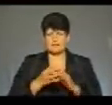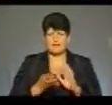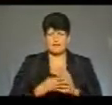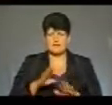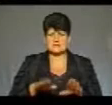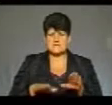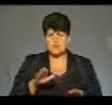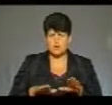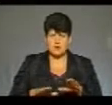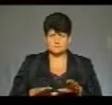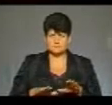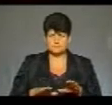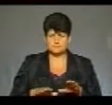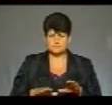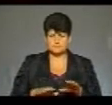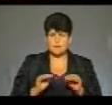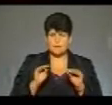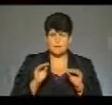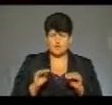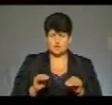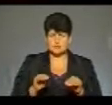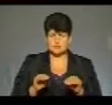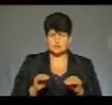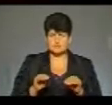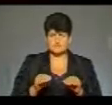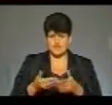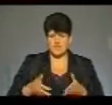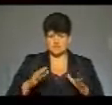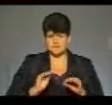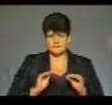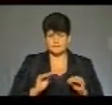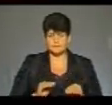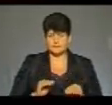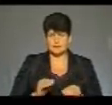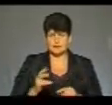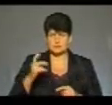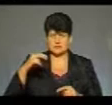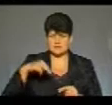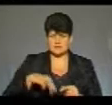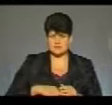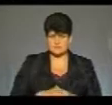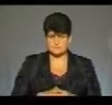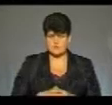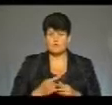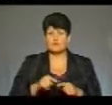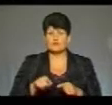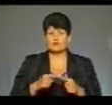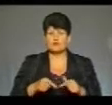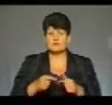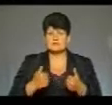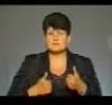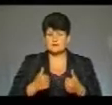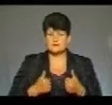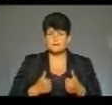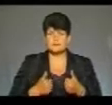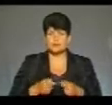кілограм, положити її відповідно умовний ящик, спуститися на низ. У цьому виді змагань ударами